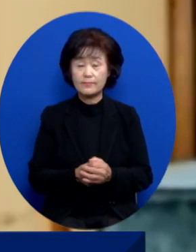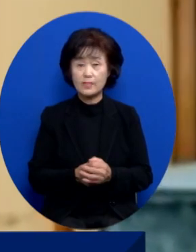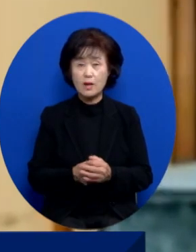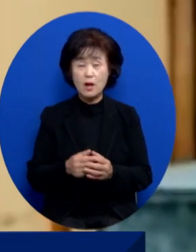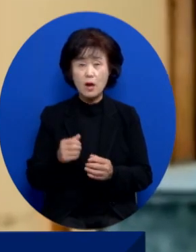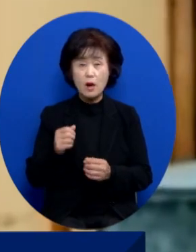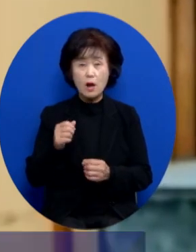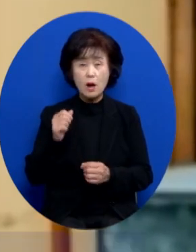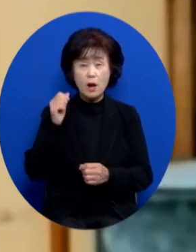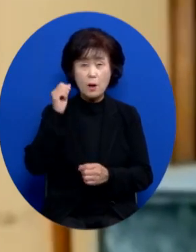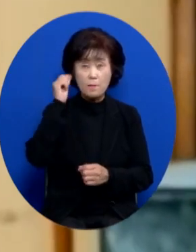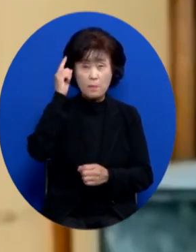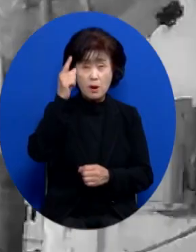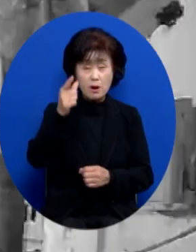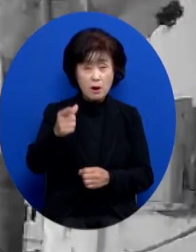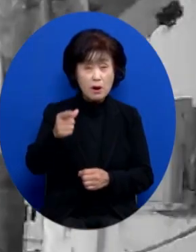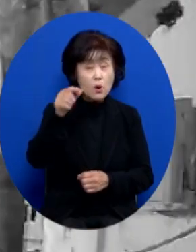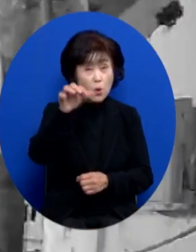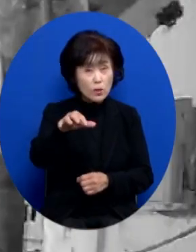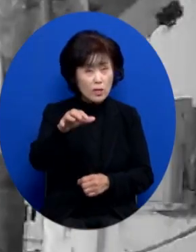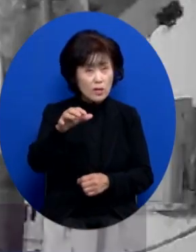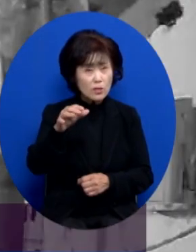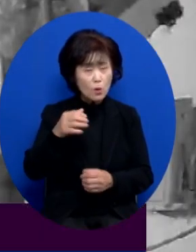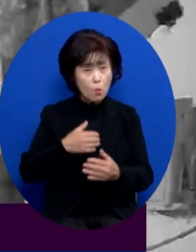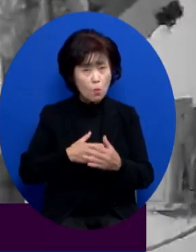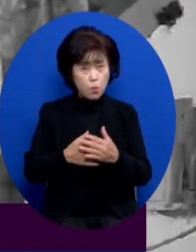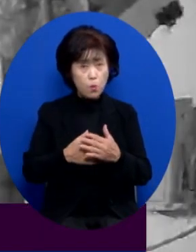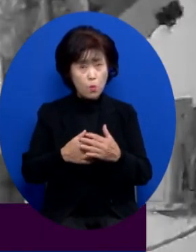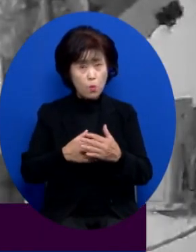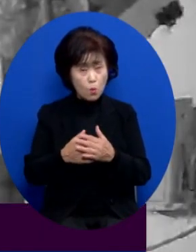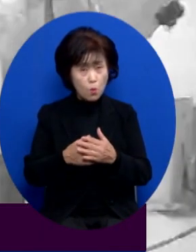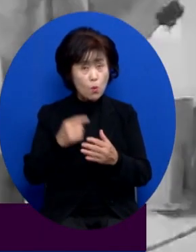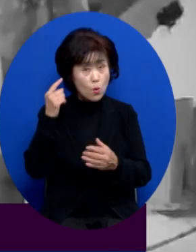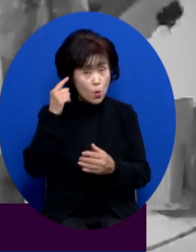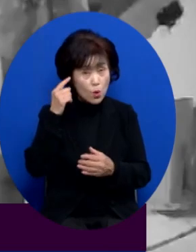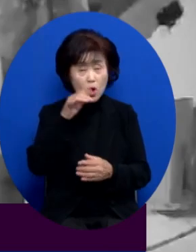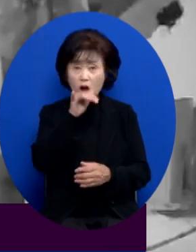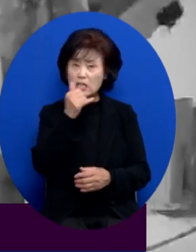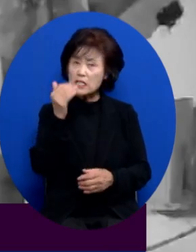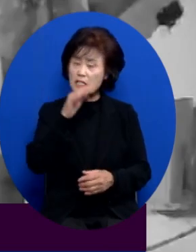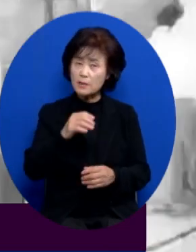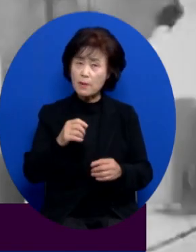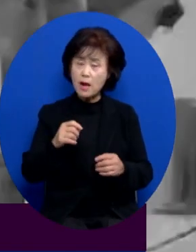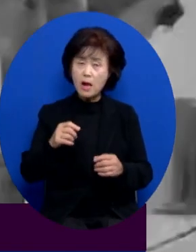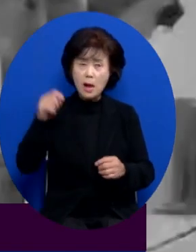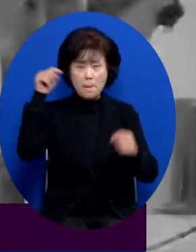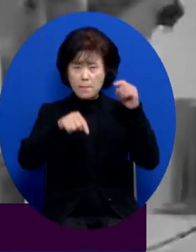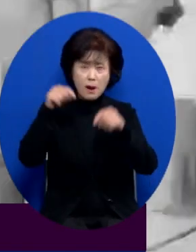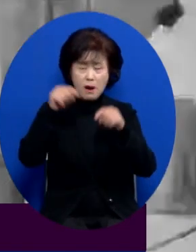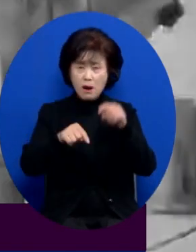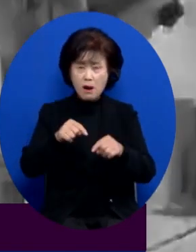멀리서 쿵거리는 소리가 났지만 그게 포탄 소리라고 하는 것은 알 수 없을 정도로